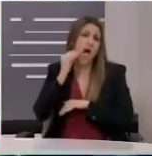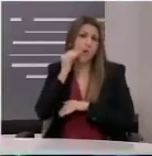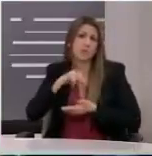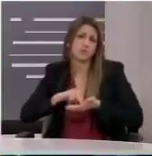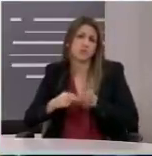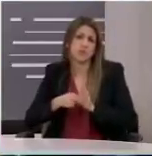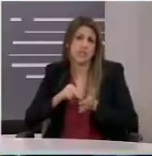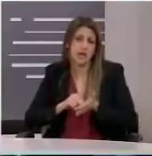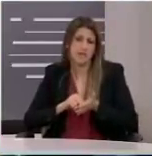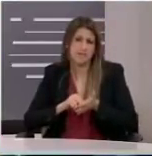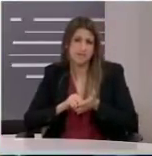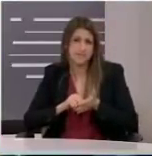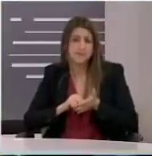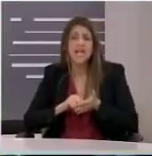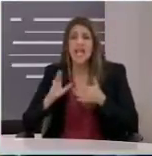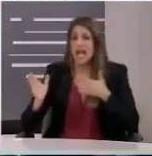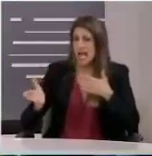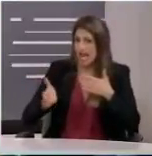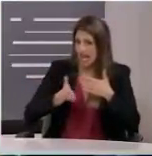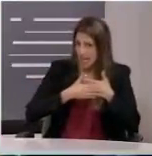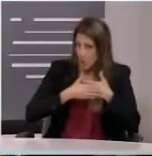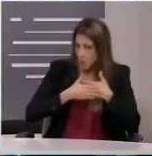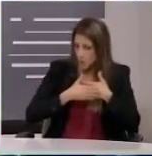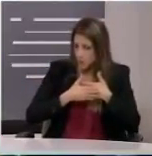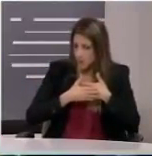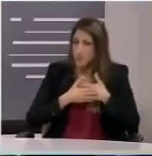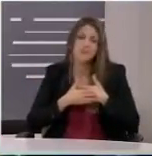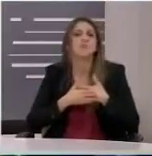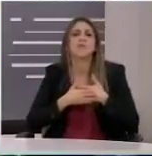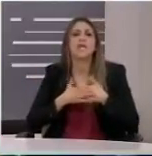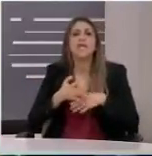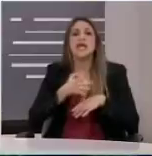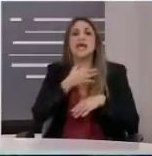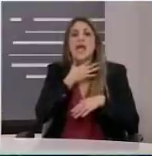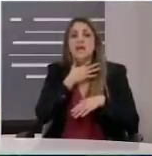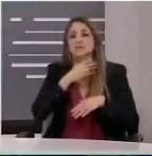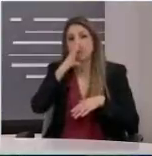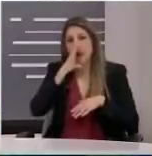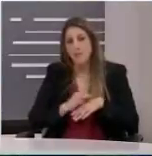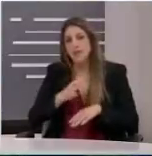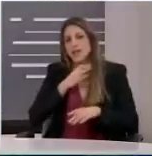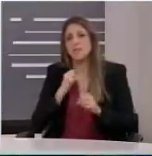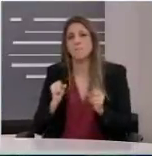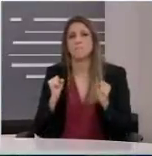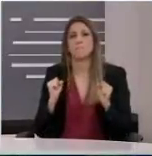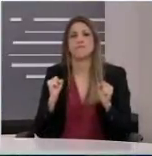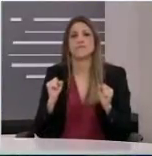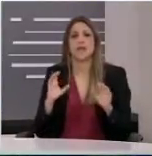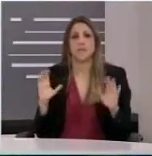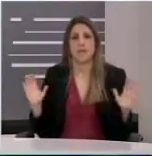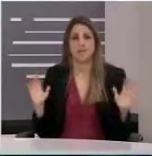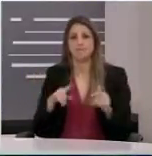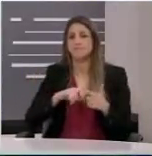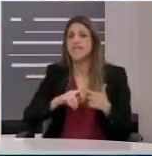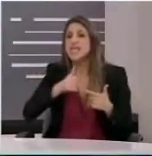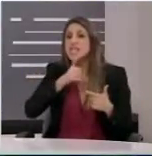προσοχή. Και κλείνω λέγοντας ότι χρειάζεται πράγματι ψυχραιμία, χρειάζεται